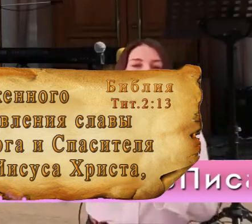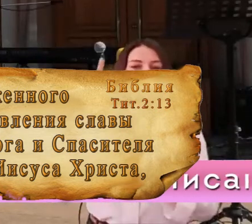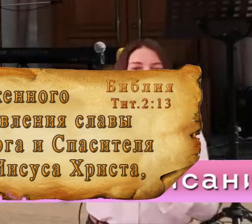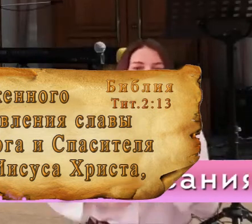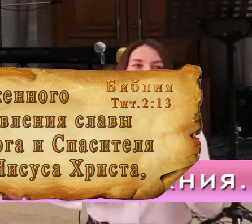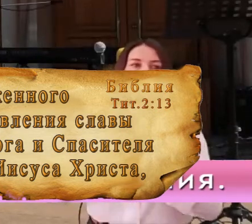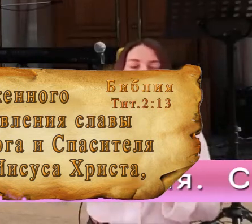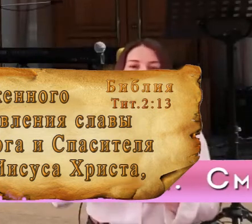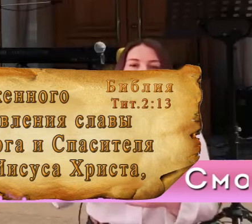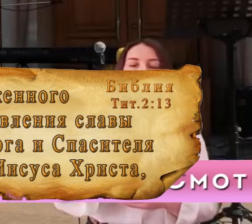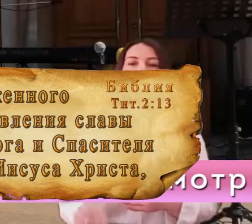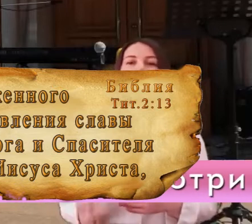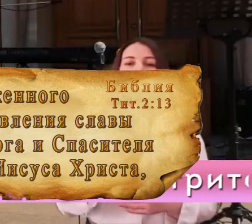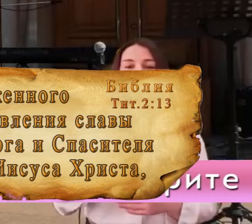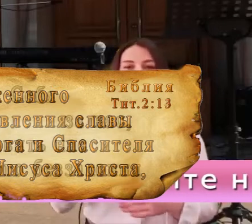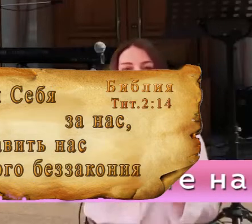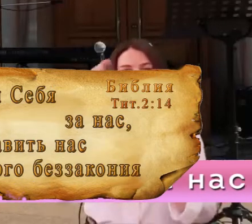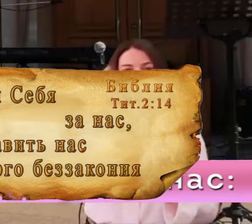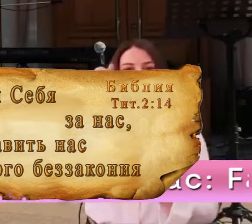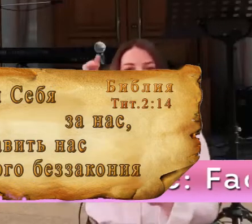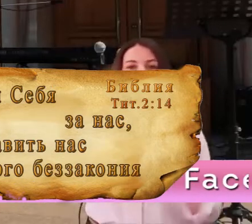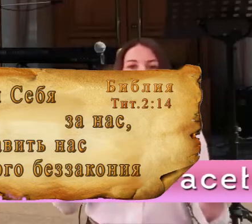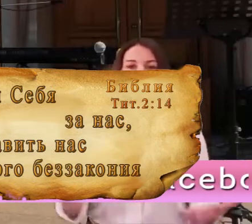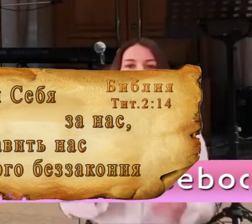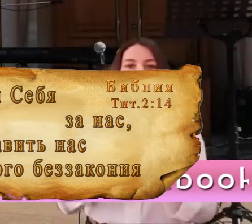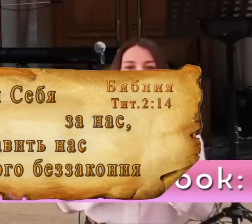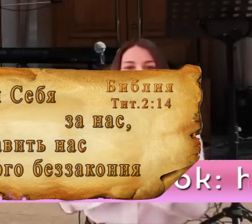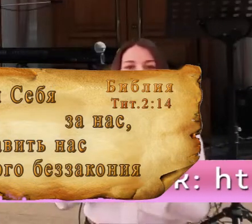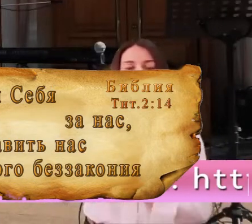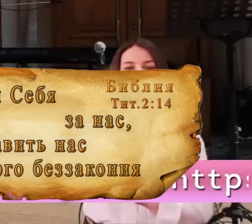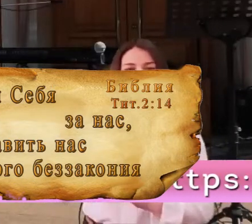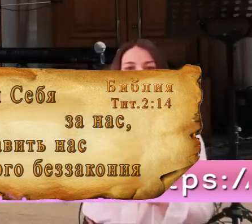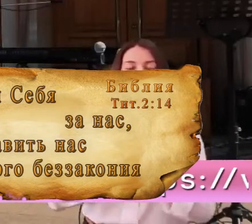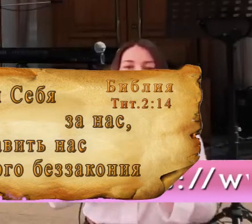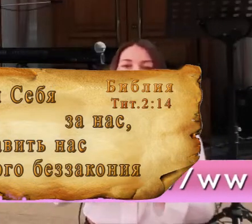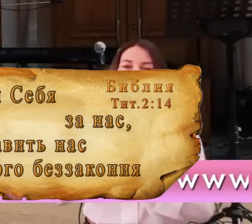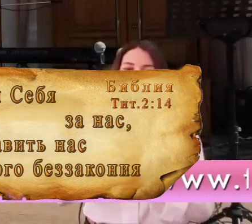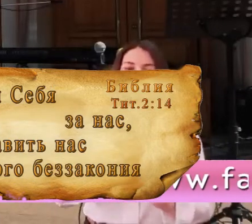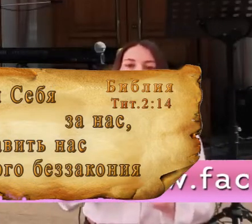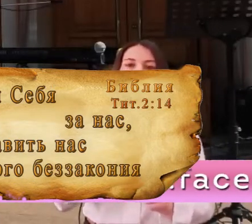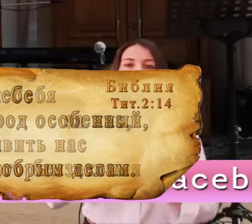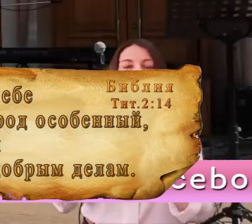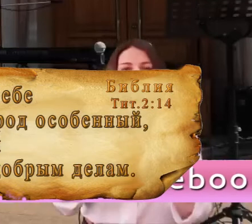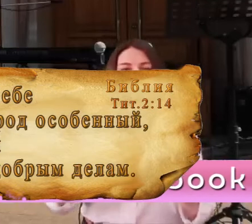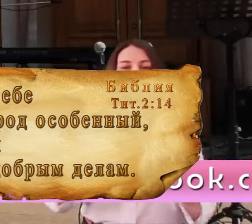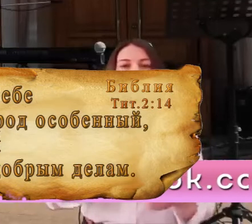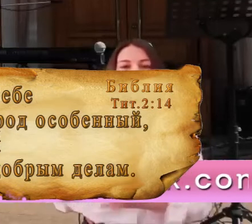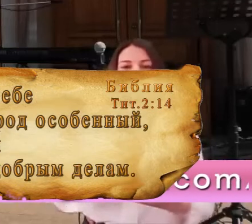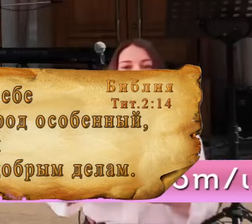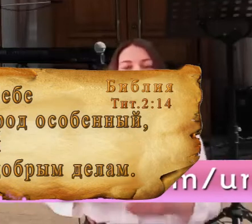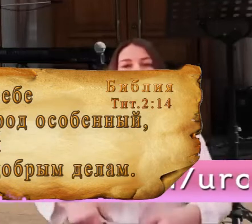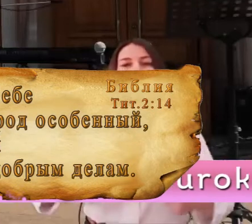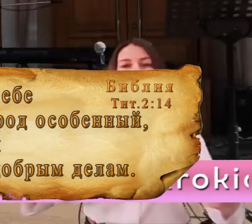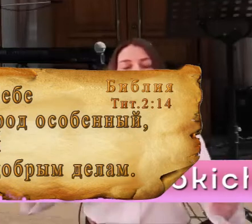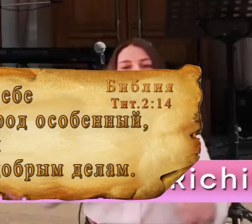великого Бога и Спасителя нашего Иисуса Христа, который дал Себя за нас, чтобы избавить нас от всякого беззакония и